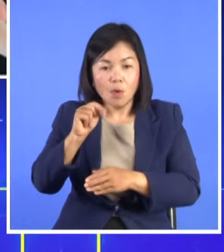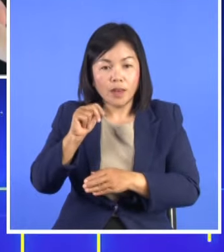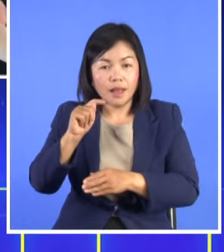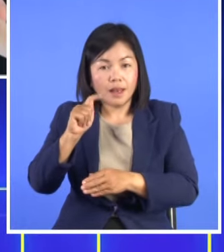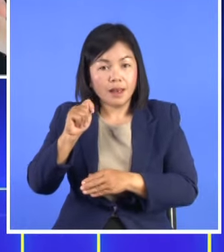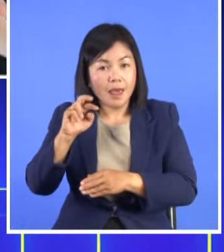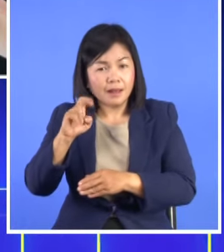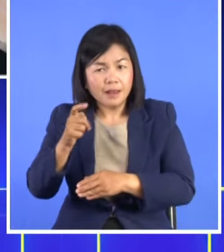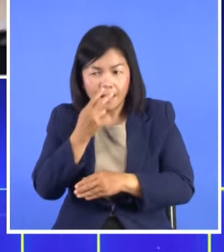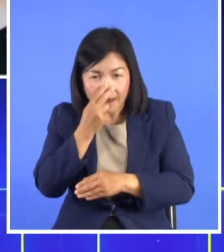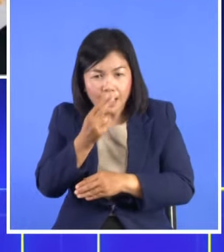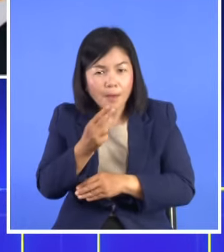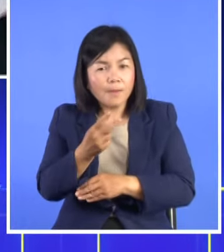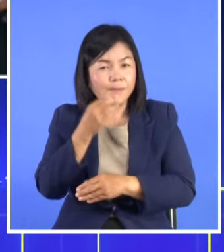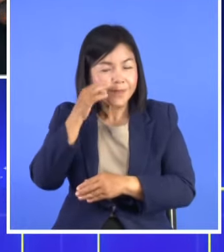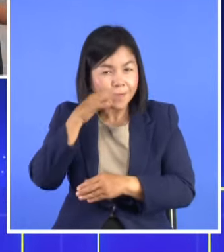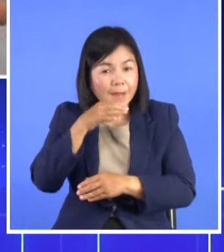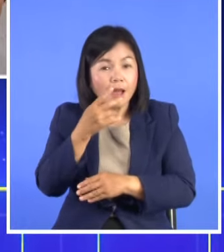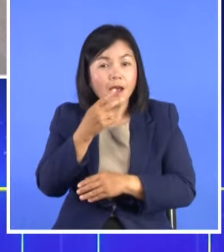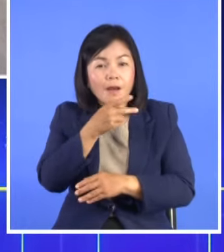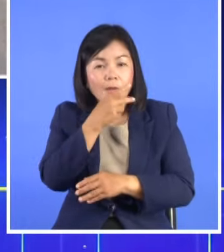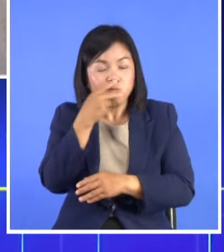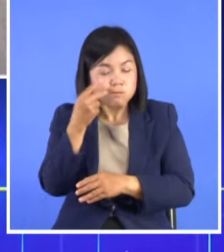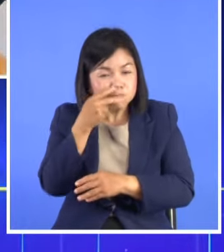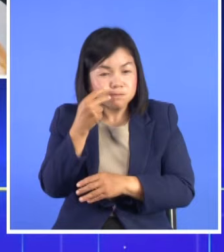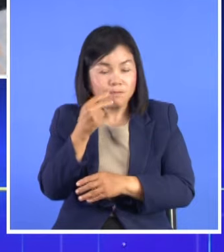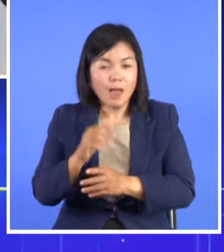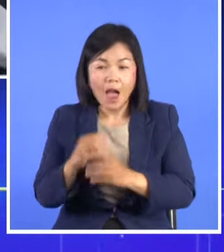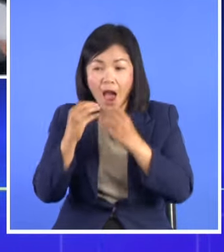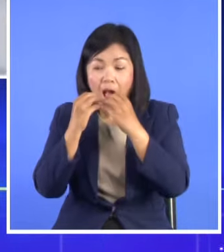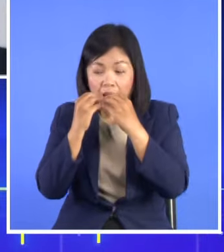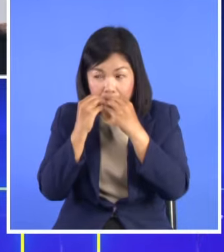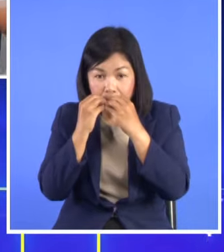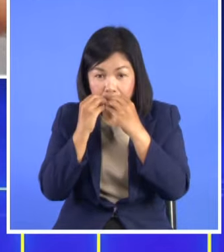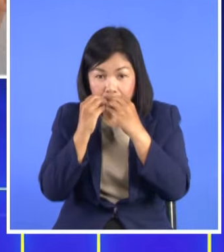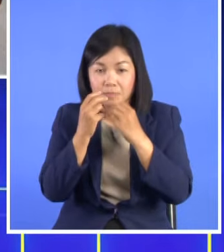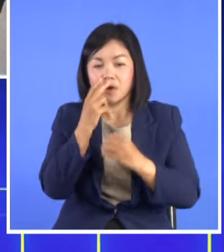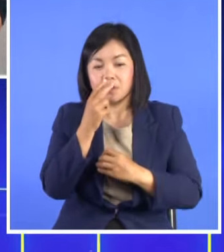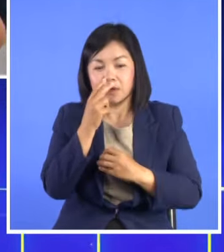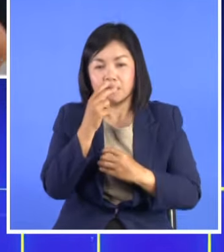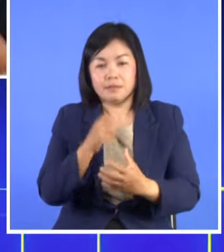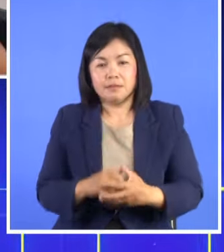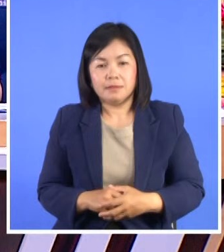ค่ะกัดกรุบกรอบแบบ ขนมเบื้องนะคะ ขนมขนม จะกินใครนะ